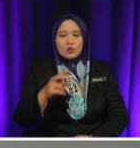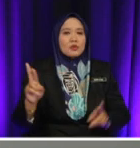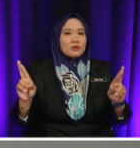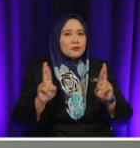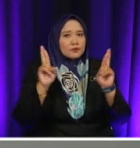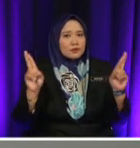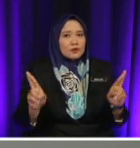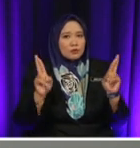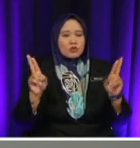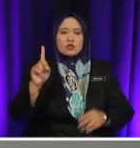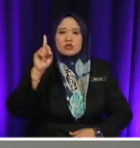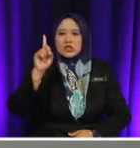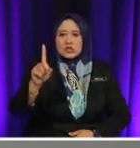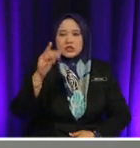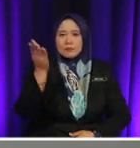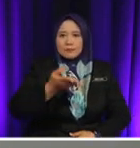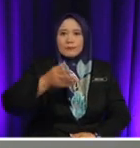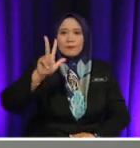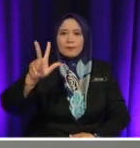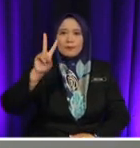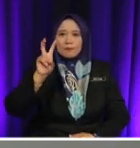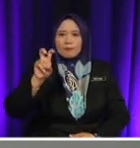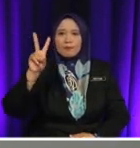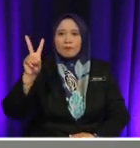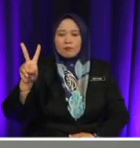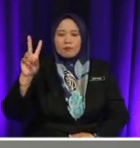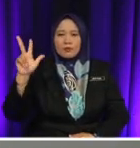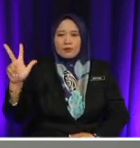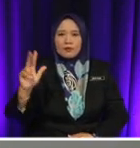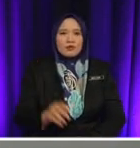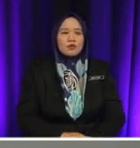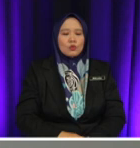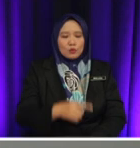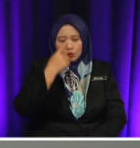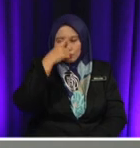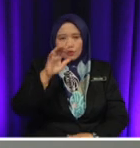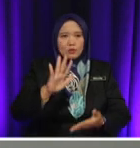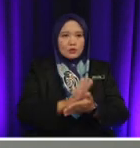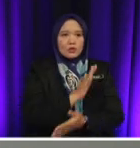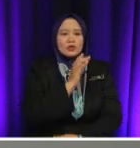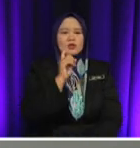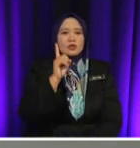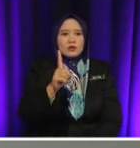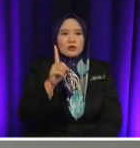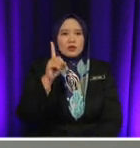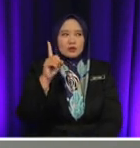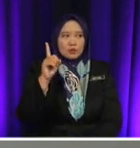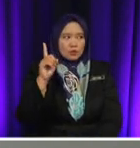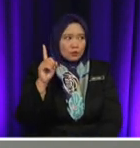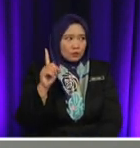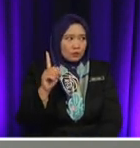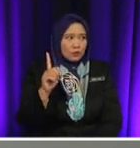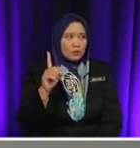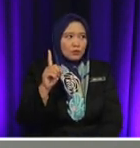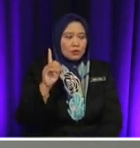Mac 2023 Oke iaitu untuk kod kertas 15111 dan juga